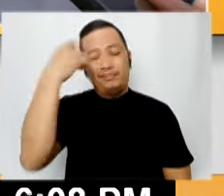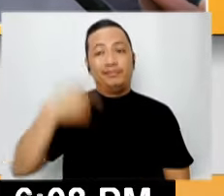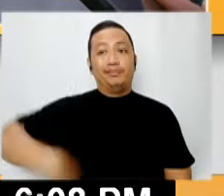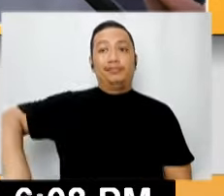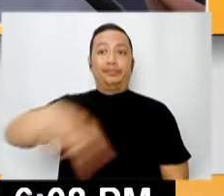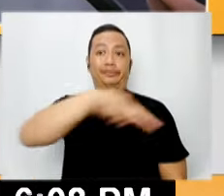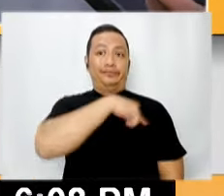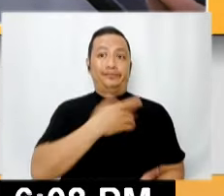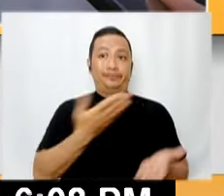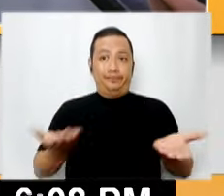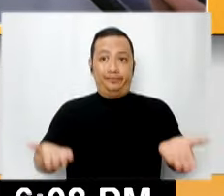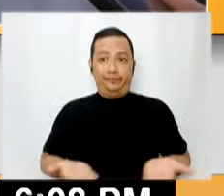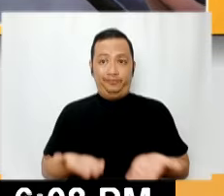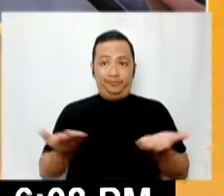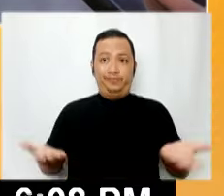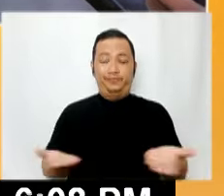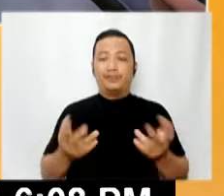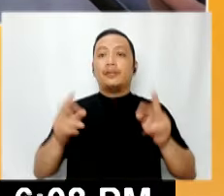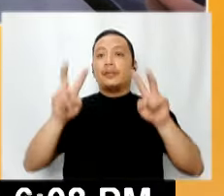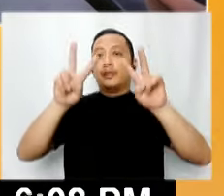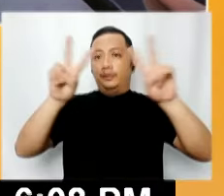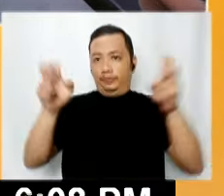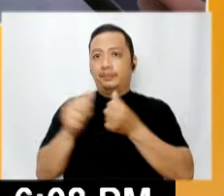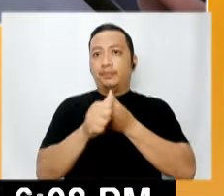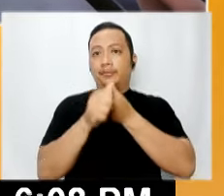issue based lang tayo. At saka